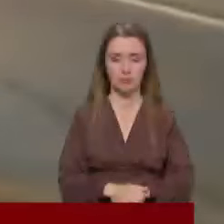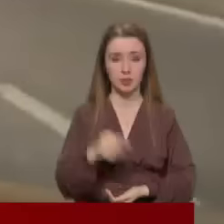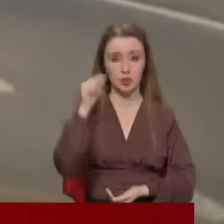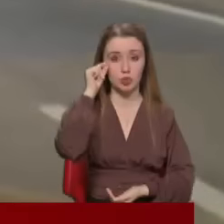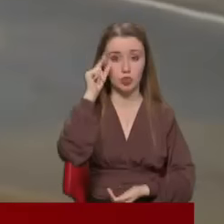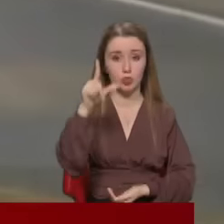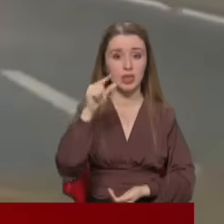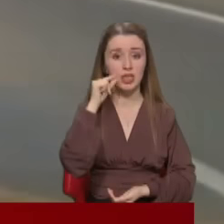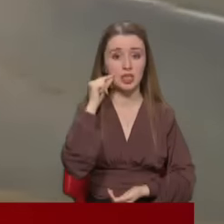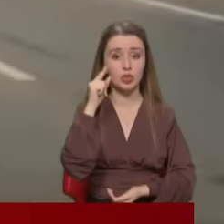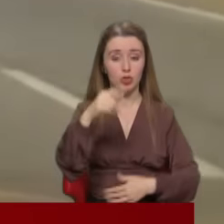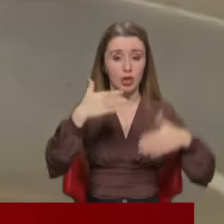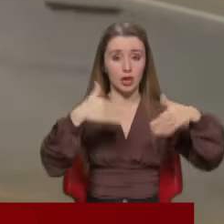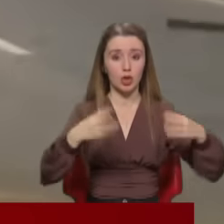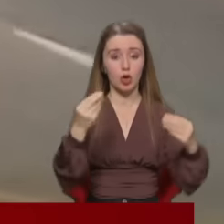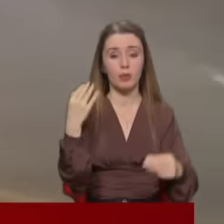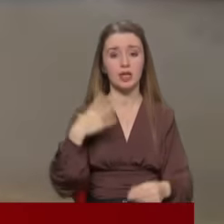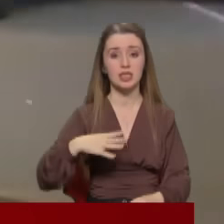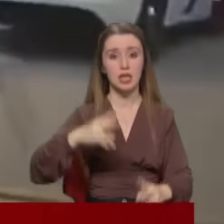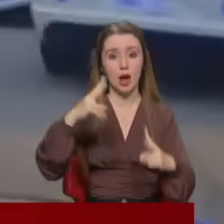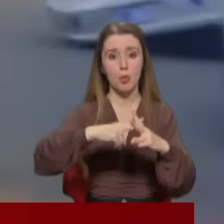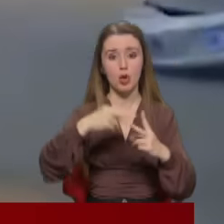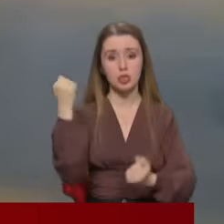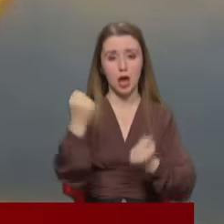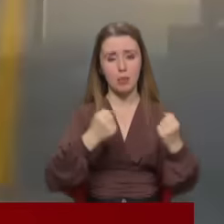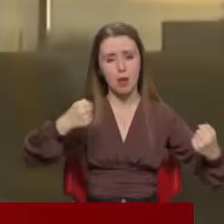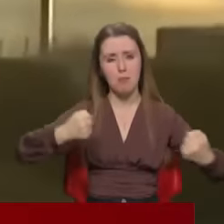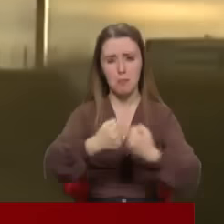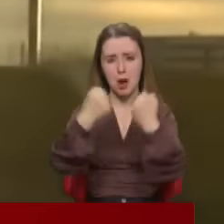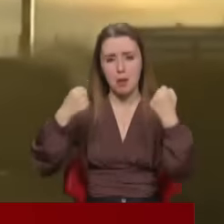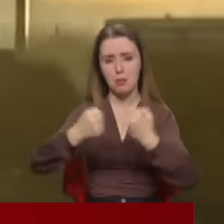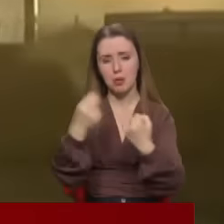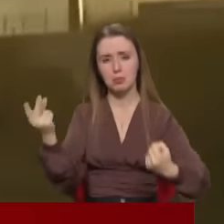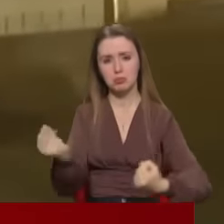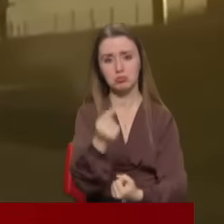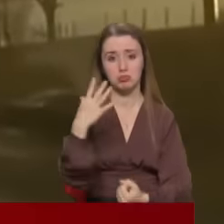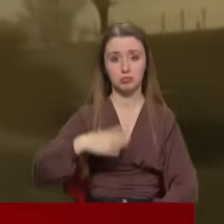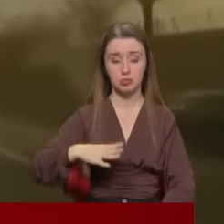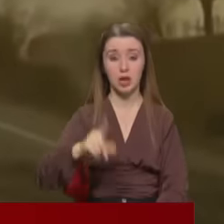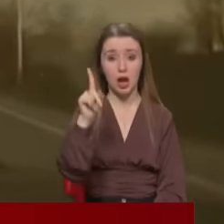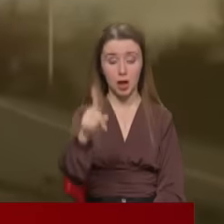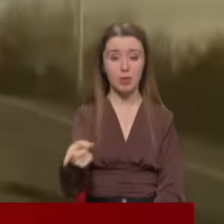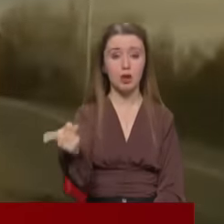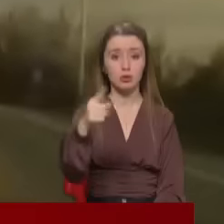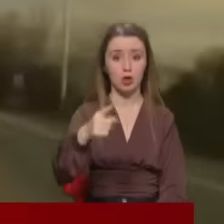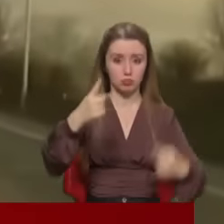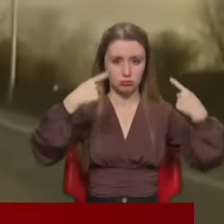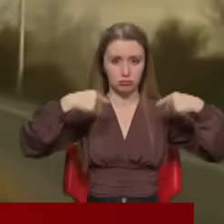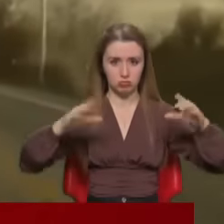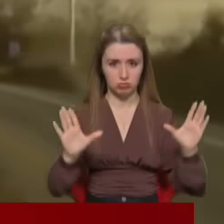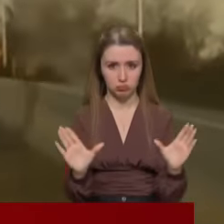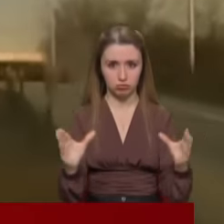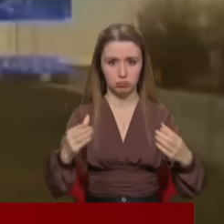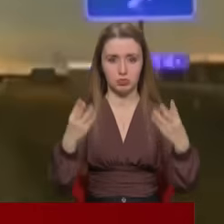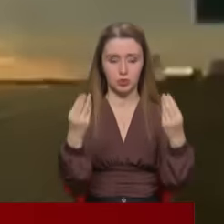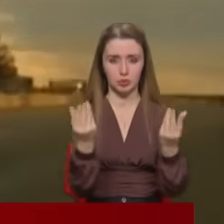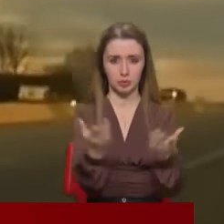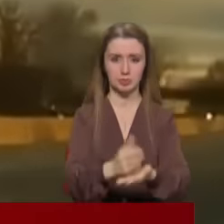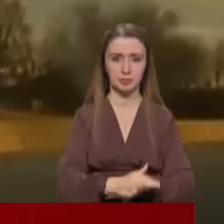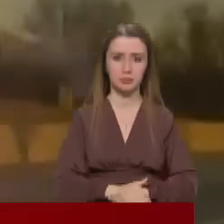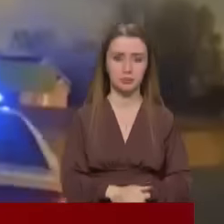Şüpheli önünü kesmek isteyen polis araçlarına çarparak kaçışı sürdürmek istedi. Ancak sonunda çevresi sarıldı.